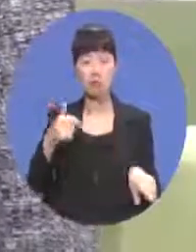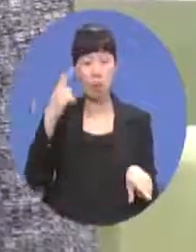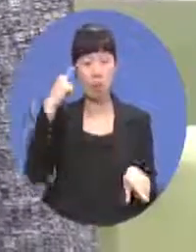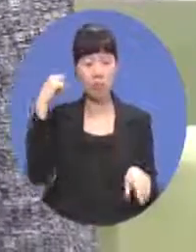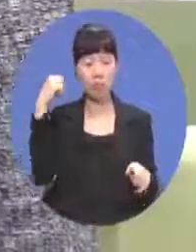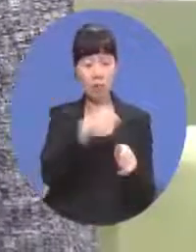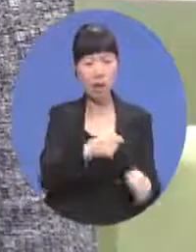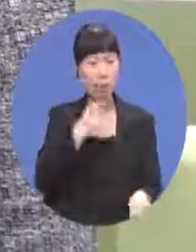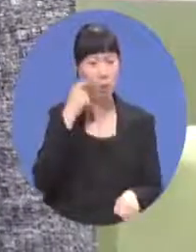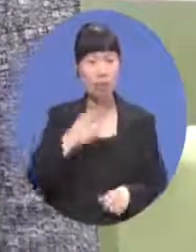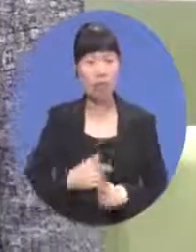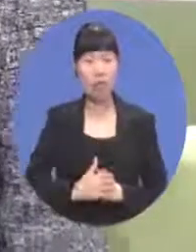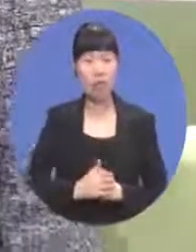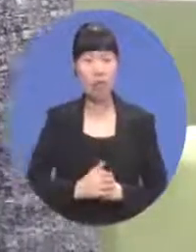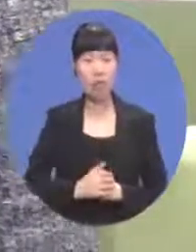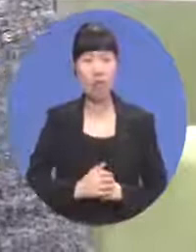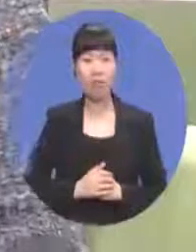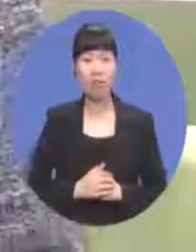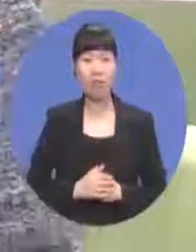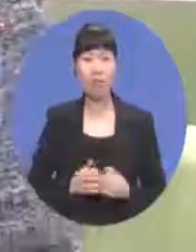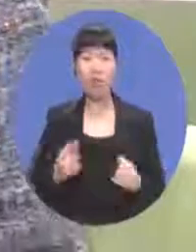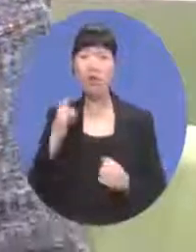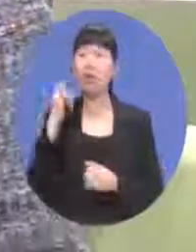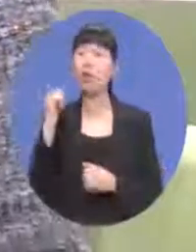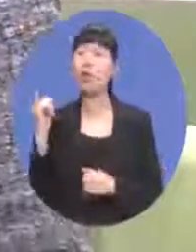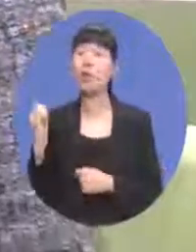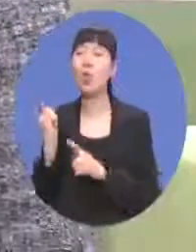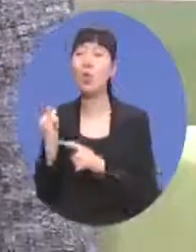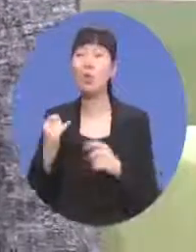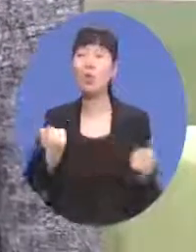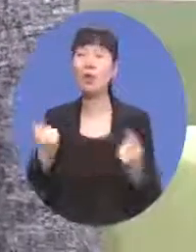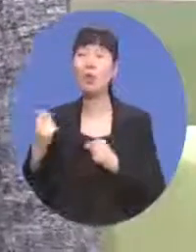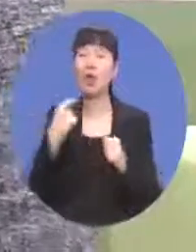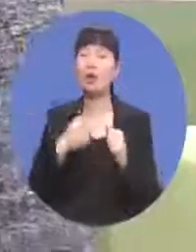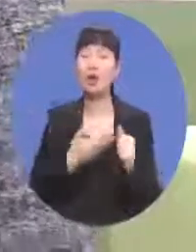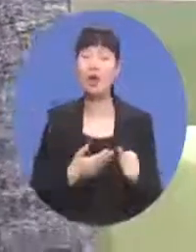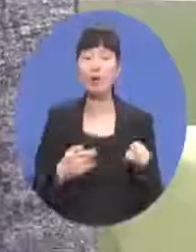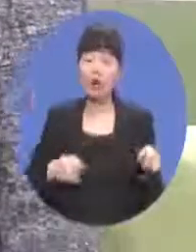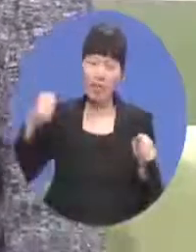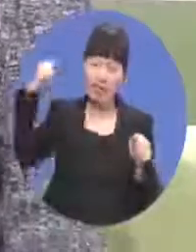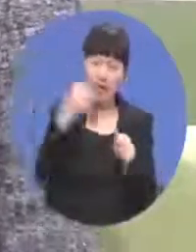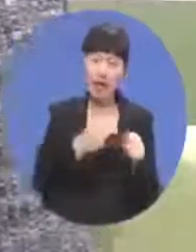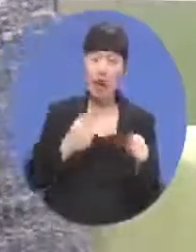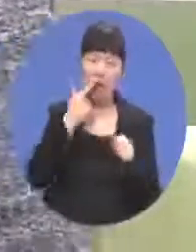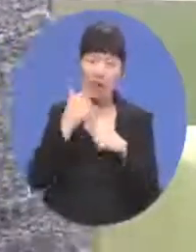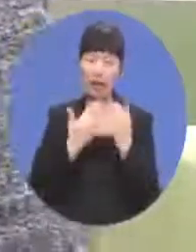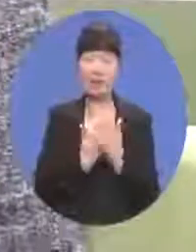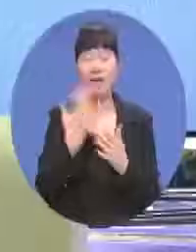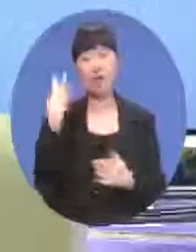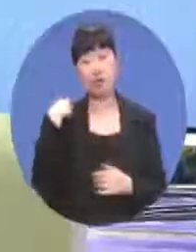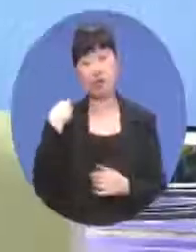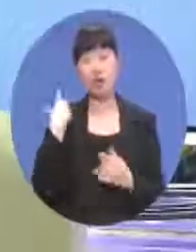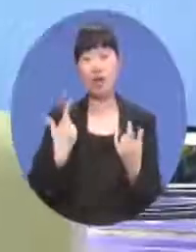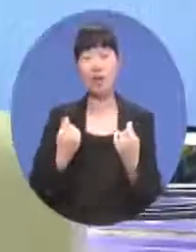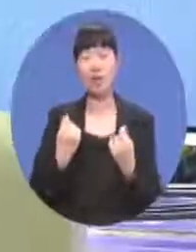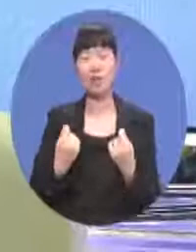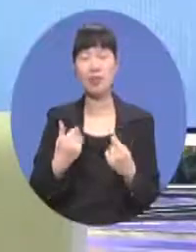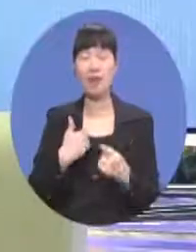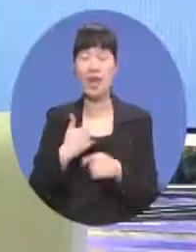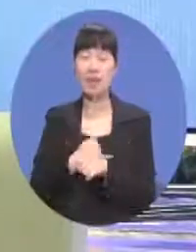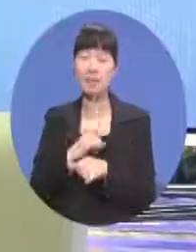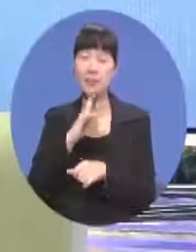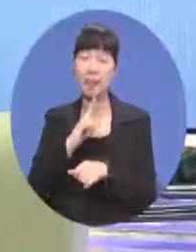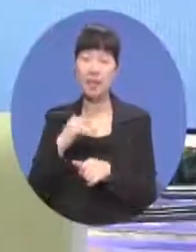때려. 여보 얘 태권도 가르쳐야겠다 뭐 하는 거. 너도 때려 아빠가 다 책임져 줄게 뭐 이런 거. 제가 하는